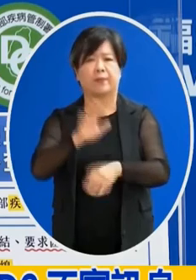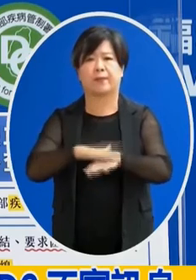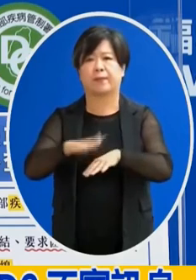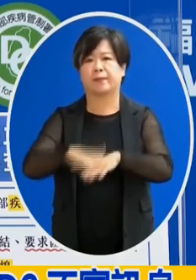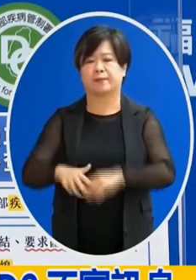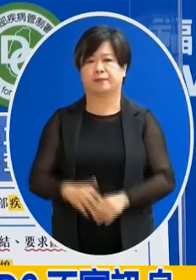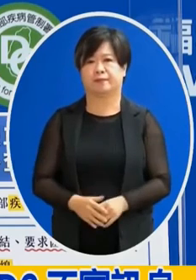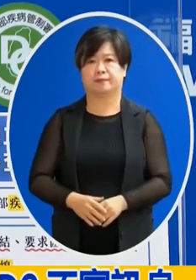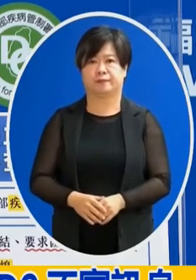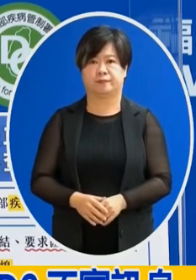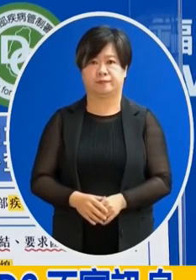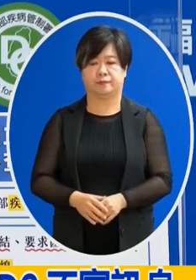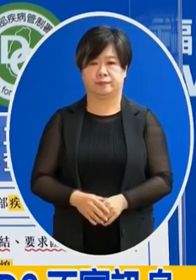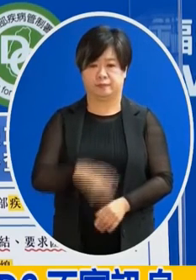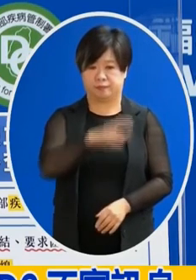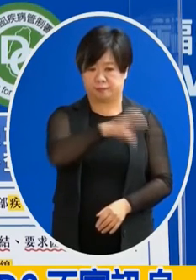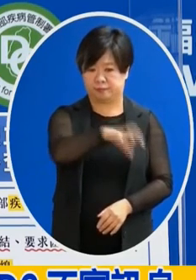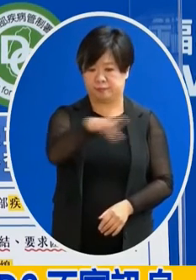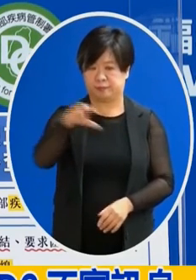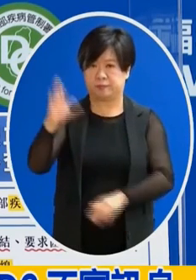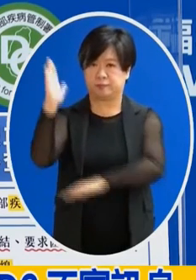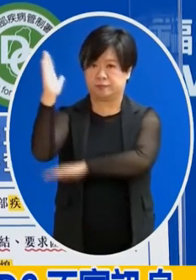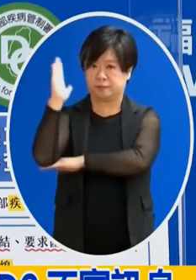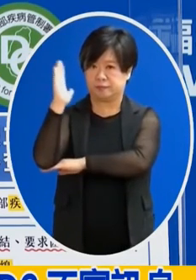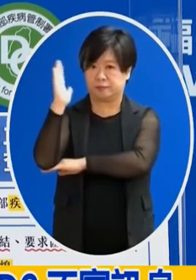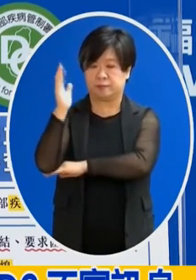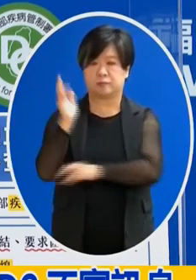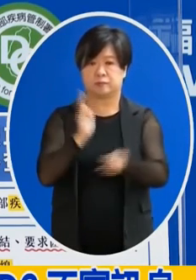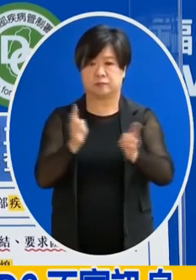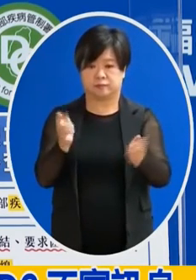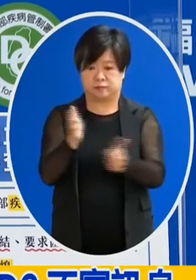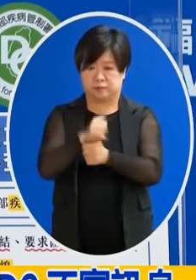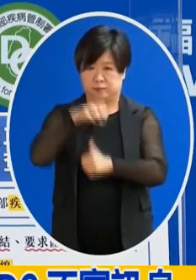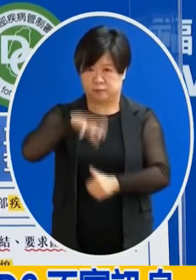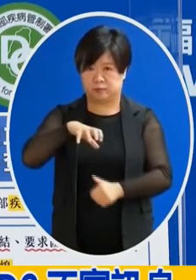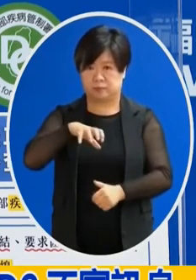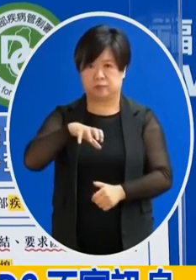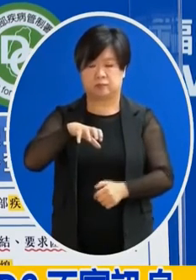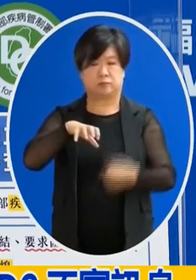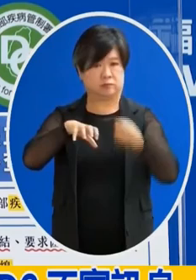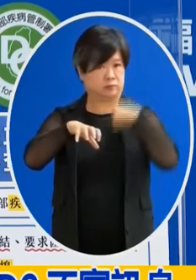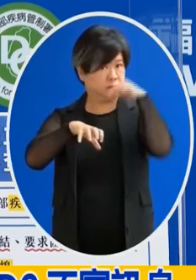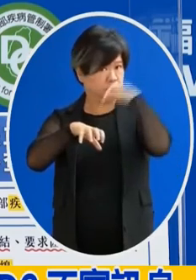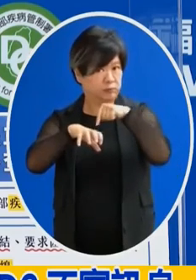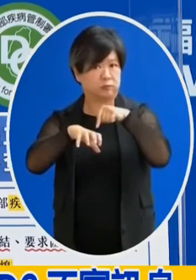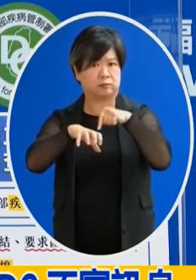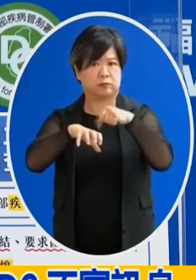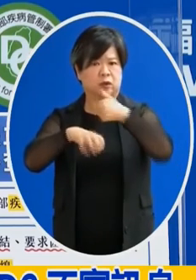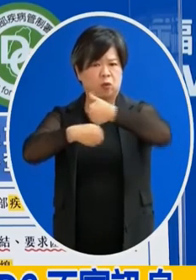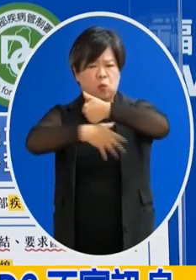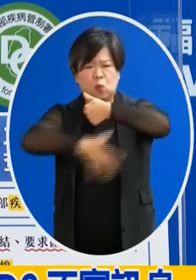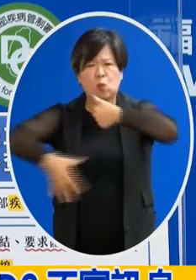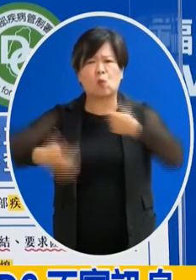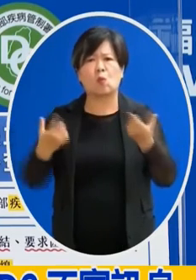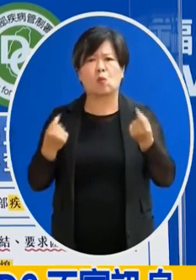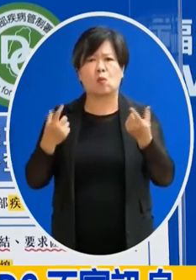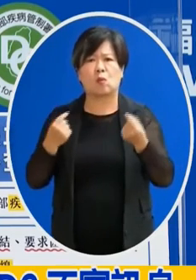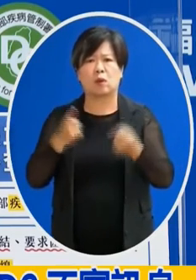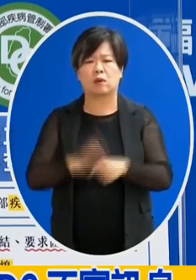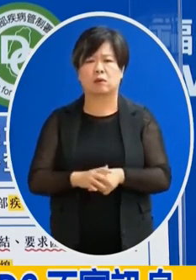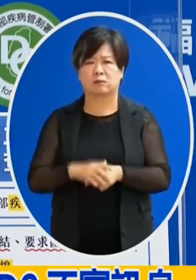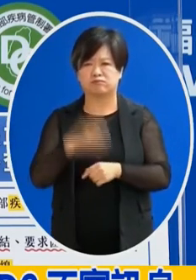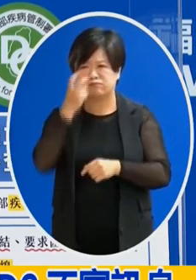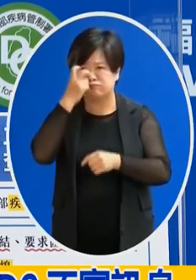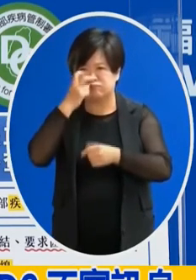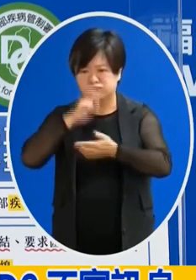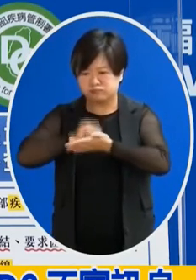啊我们跟地方政府之间，那指挥中心的相关的组也都已经在做一些采检通报